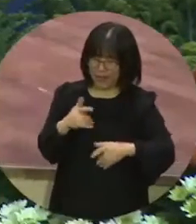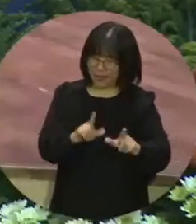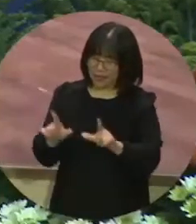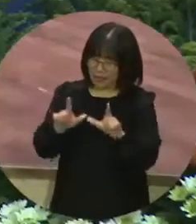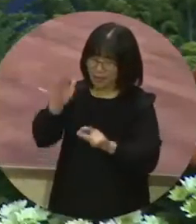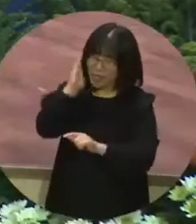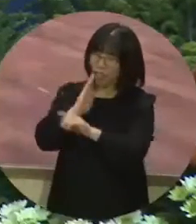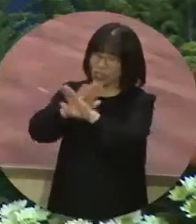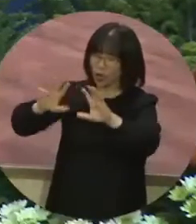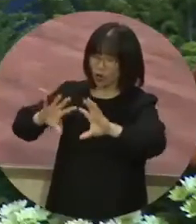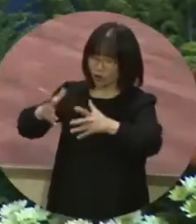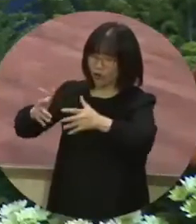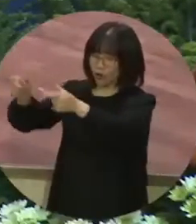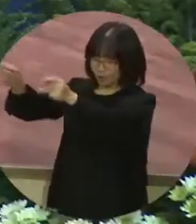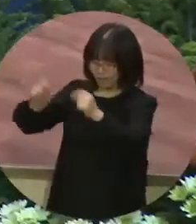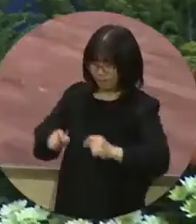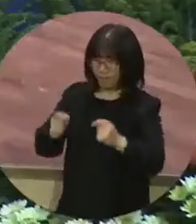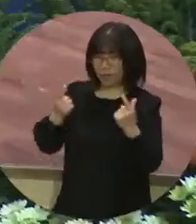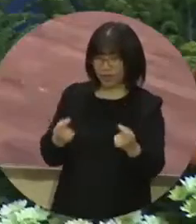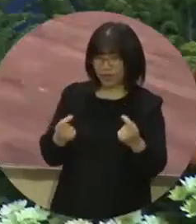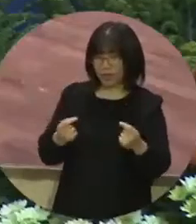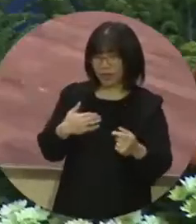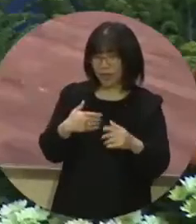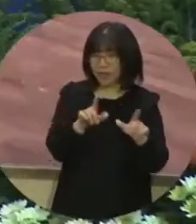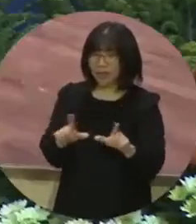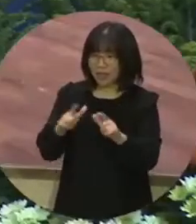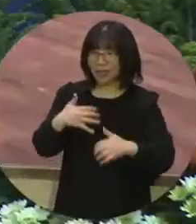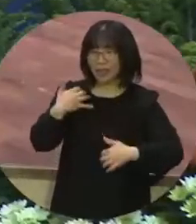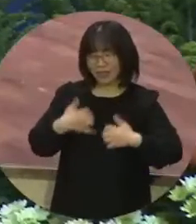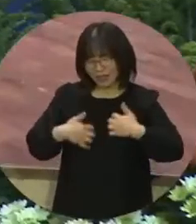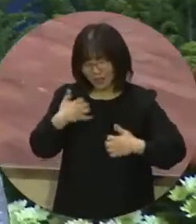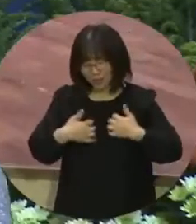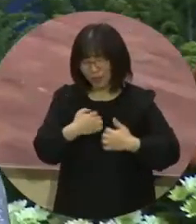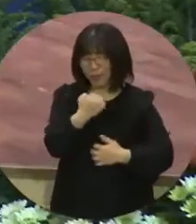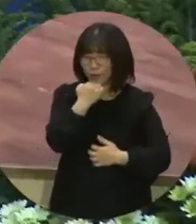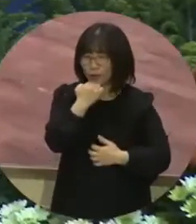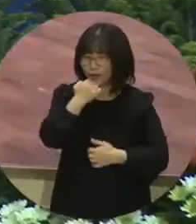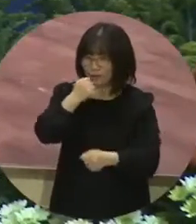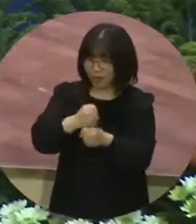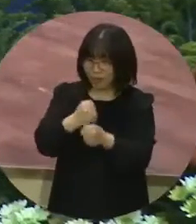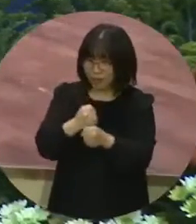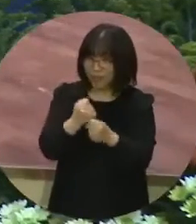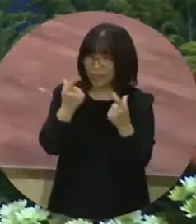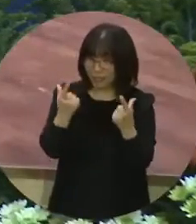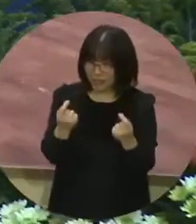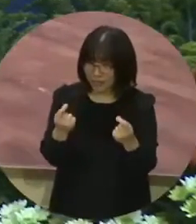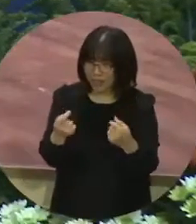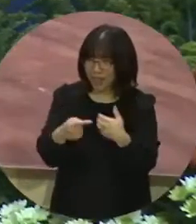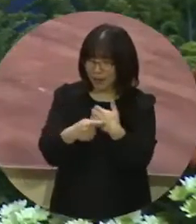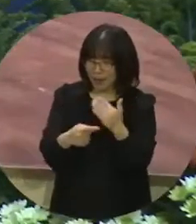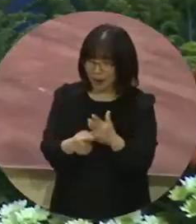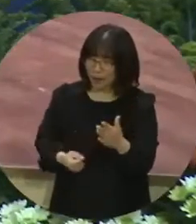되겠다. 내 삶을 웃음으로 만들어야 되겠다. 그래서 새로운 삶이 시작되기를 주님으로 축복합니다.